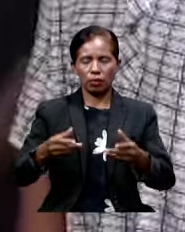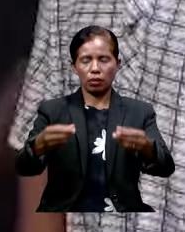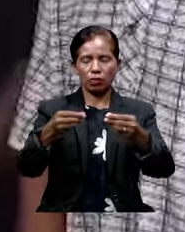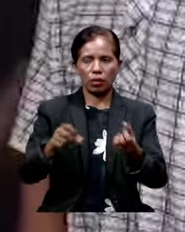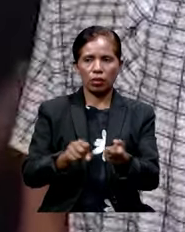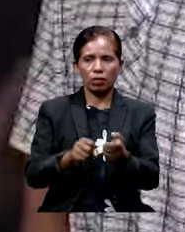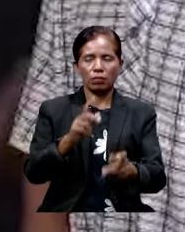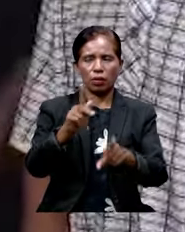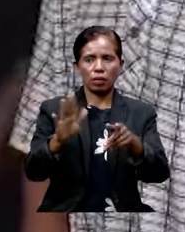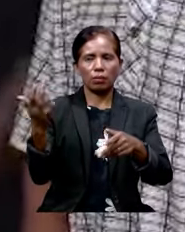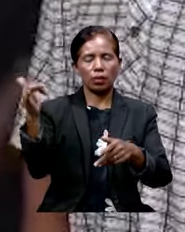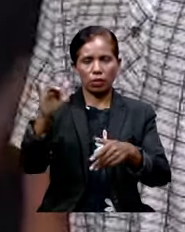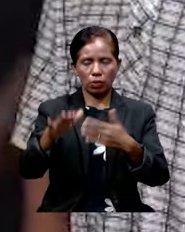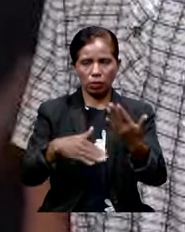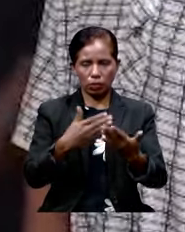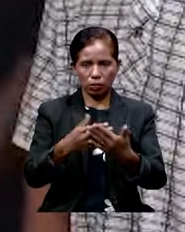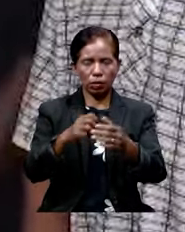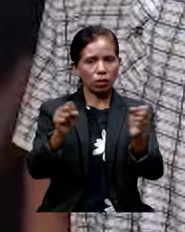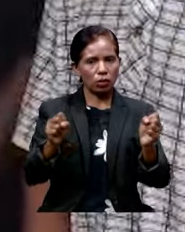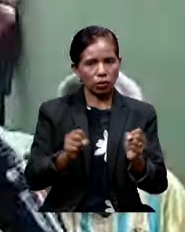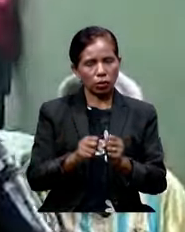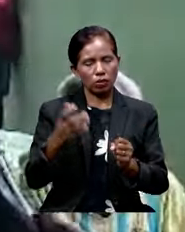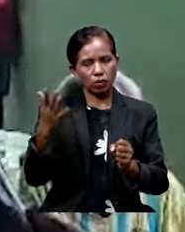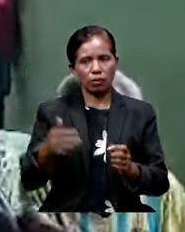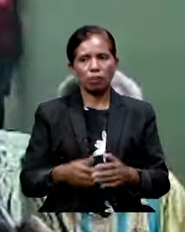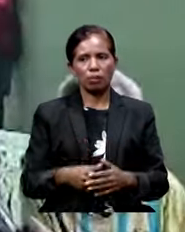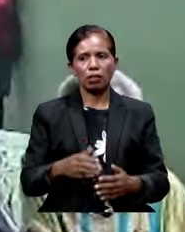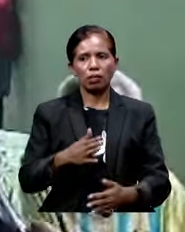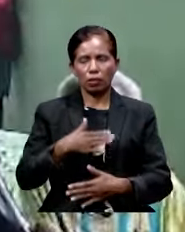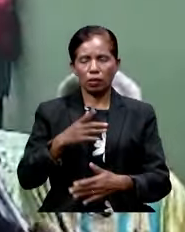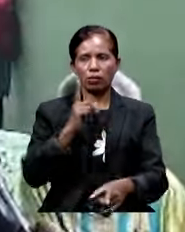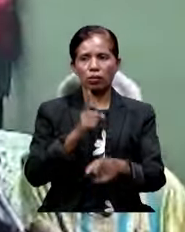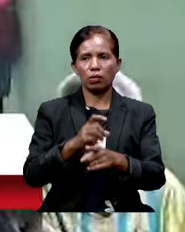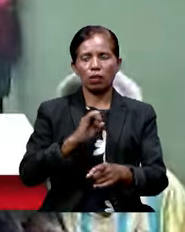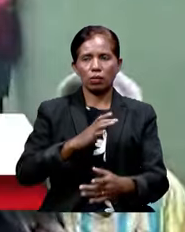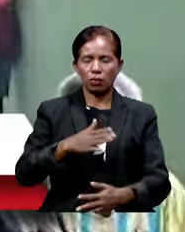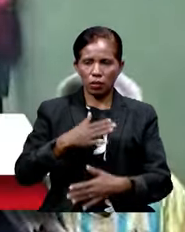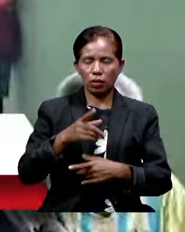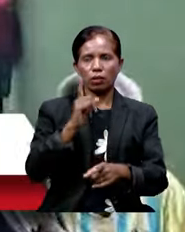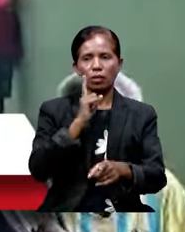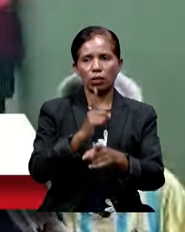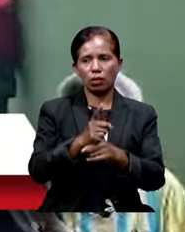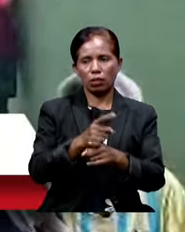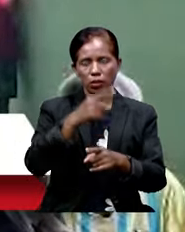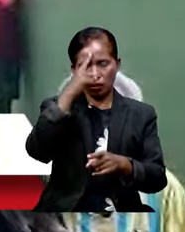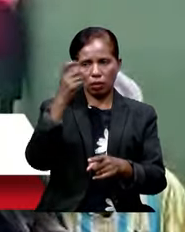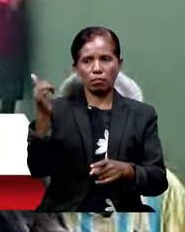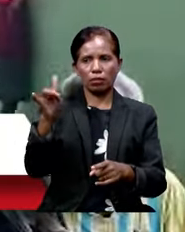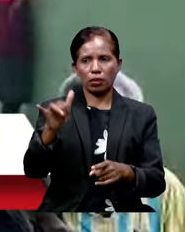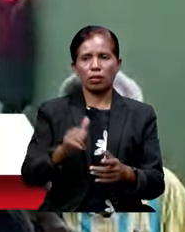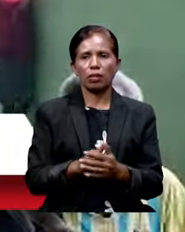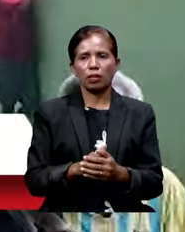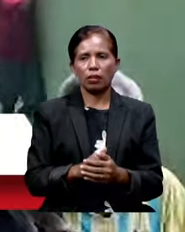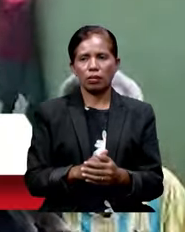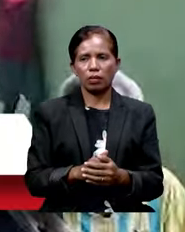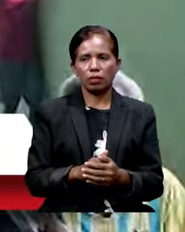ba comunidade sira ya suku idane. Agradece a teves, tamba e contente de teves, tamba fusiga inama